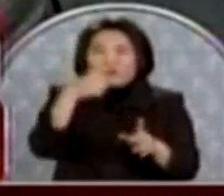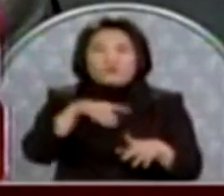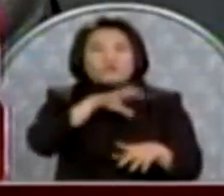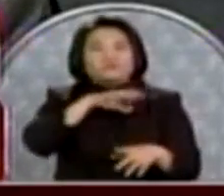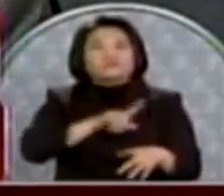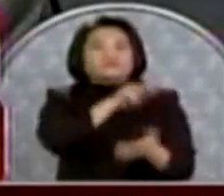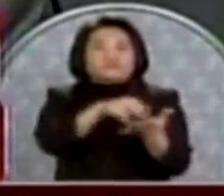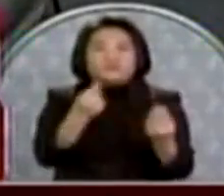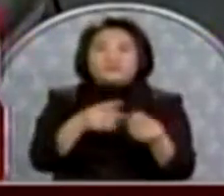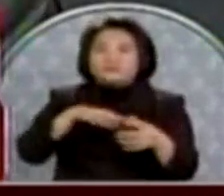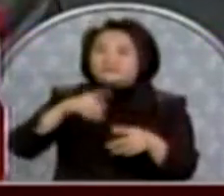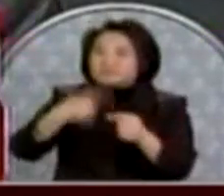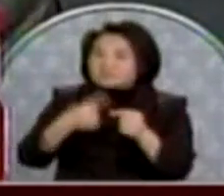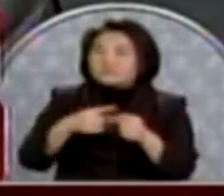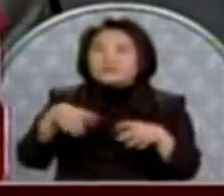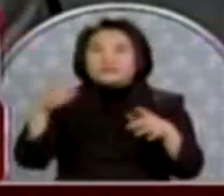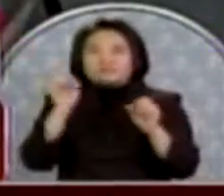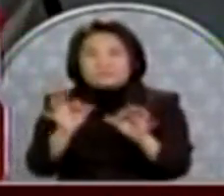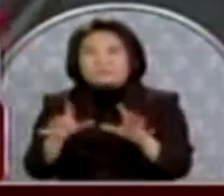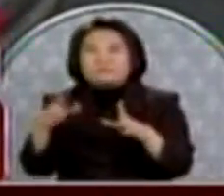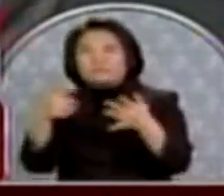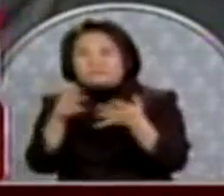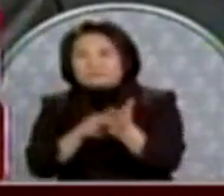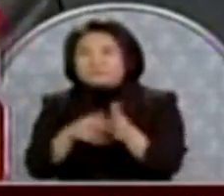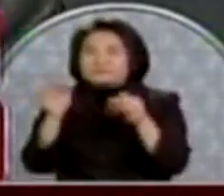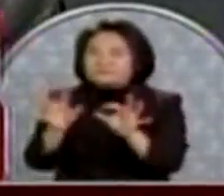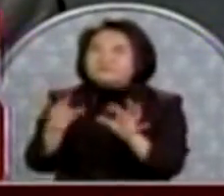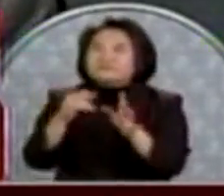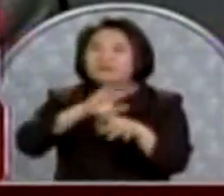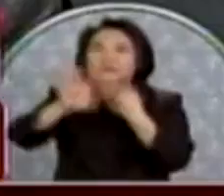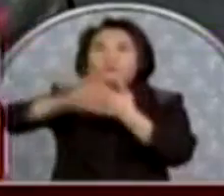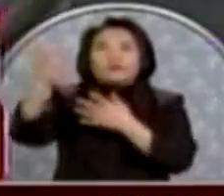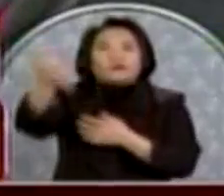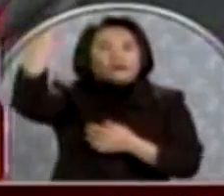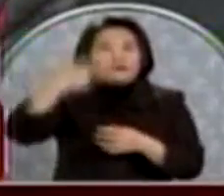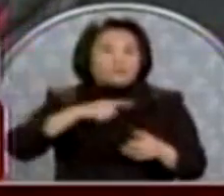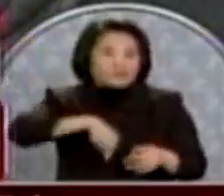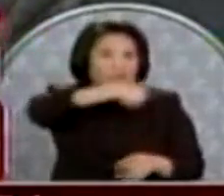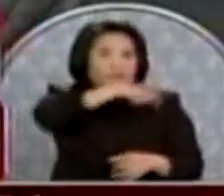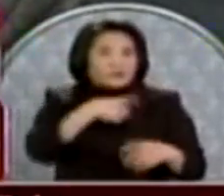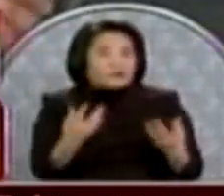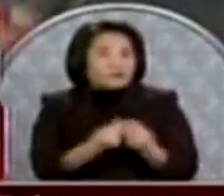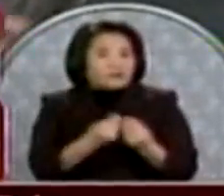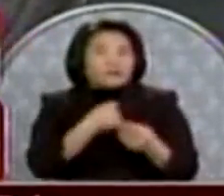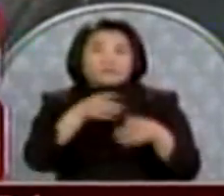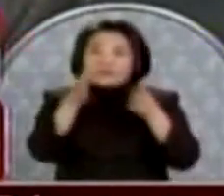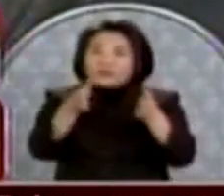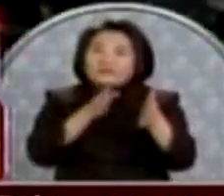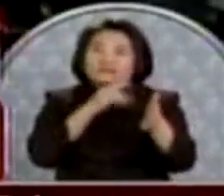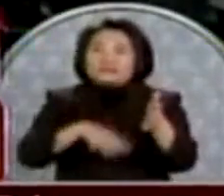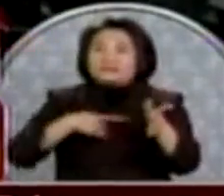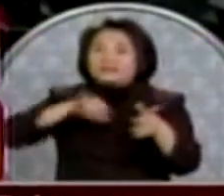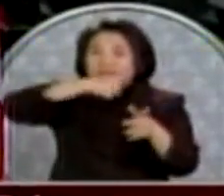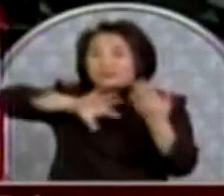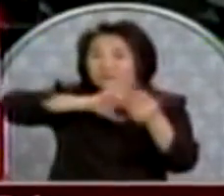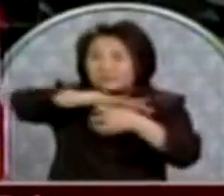立，能源主权、粮食主权跟碳主权都在外国手里，请教各位如何找回环境主权的过程，要不要推动 Gross